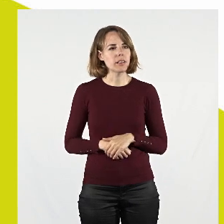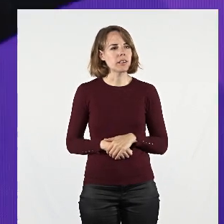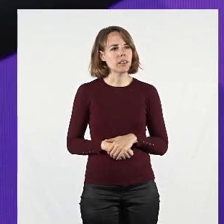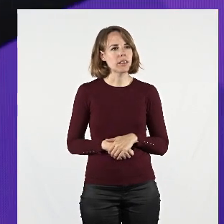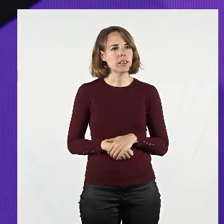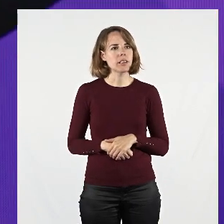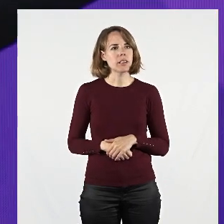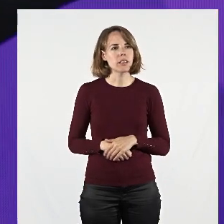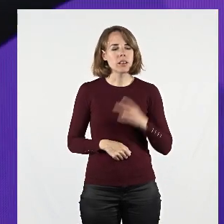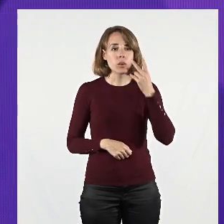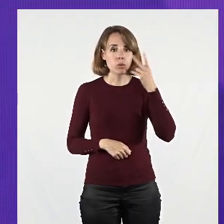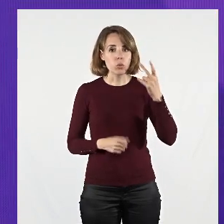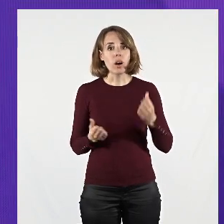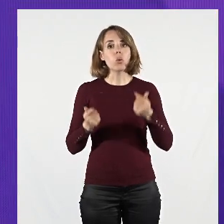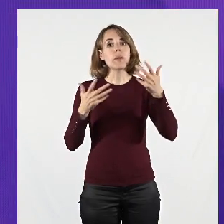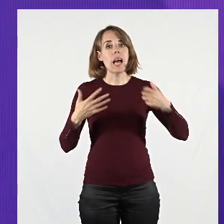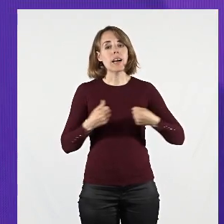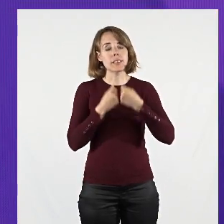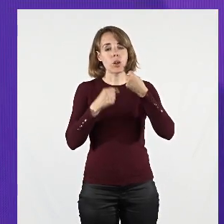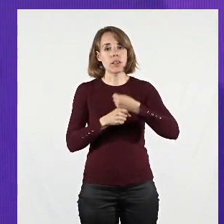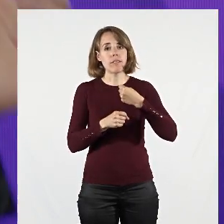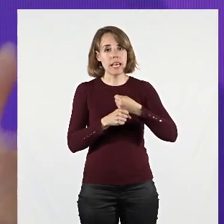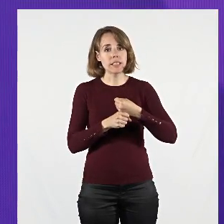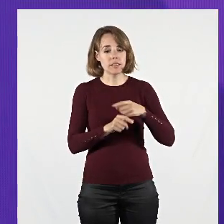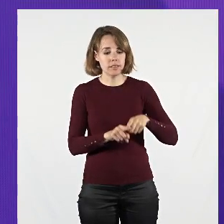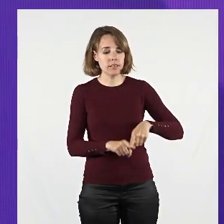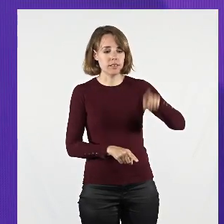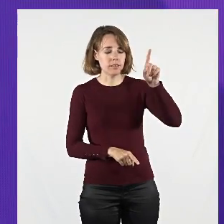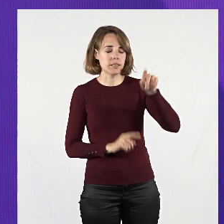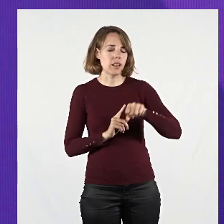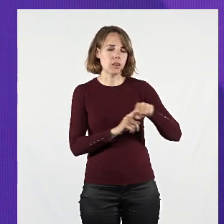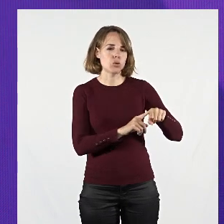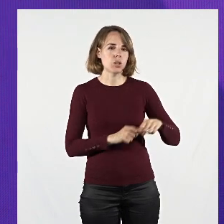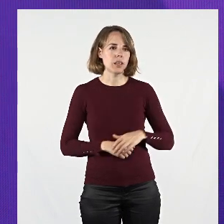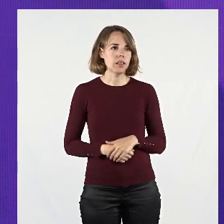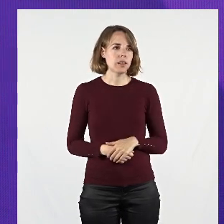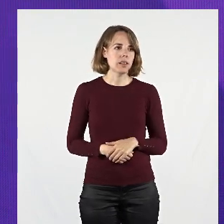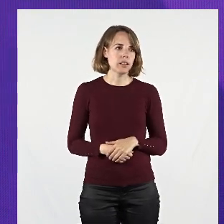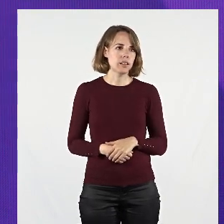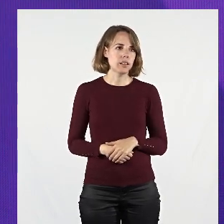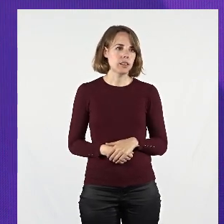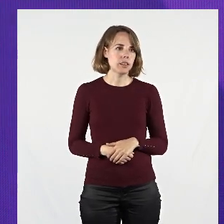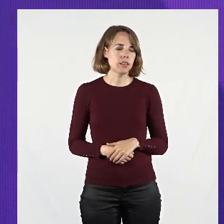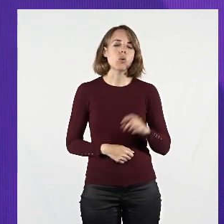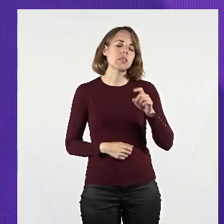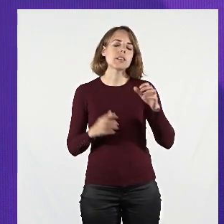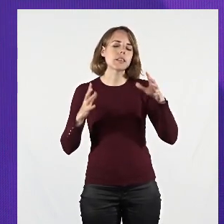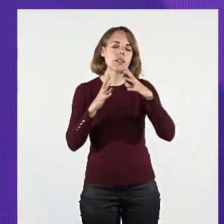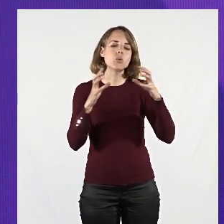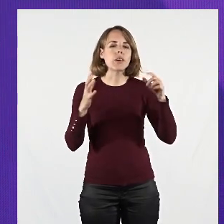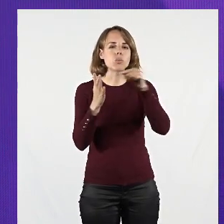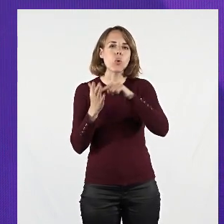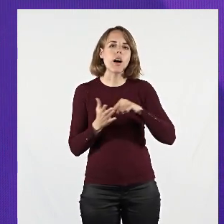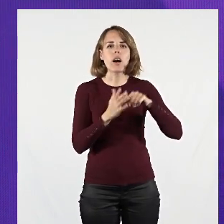travail en ordonnée, en verticale sur la gauche. C'est un nuage de points complexe qui rassemble presque